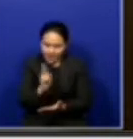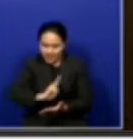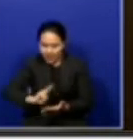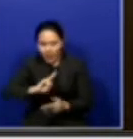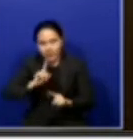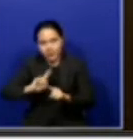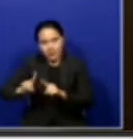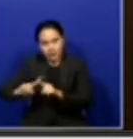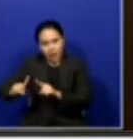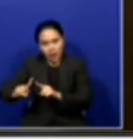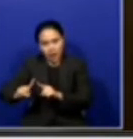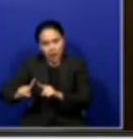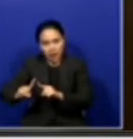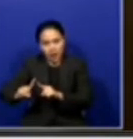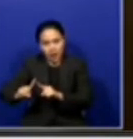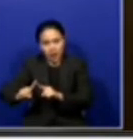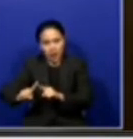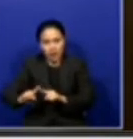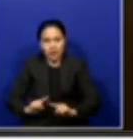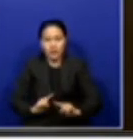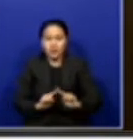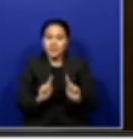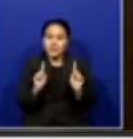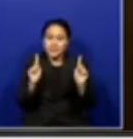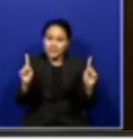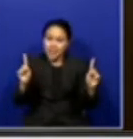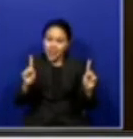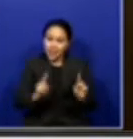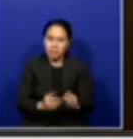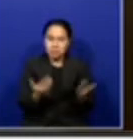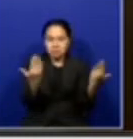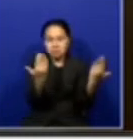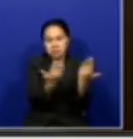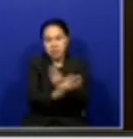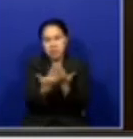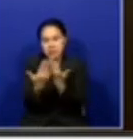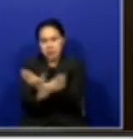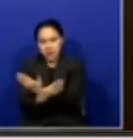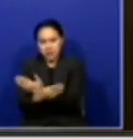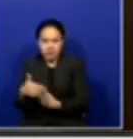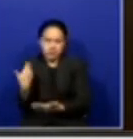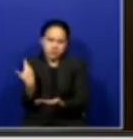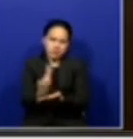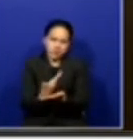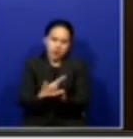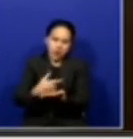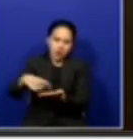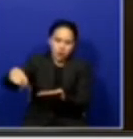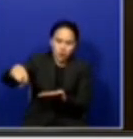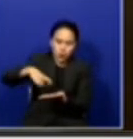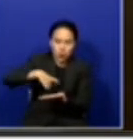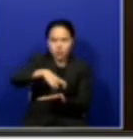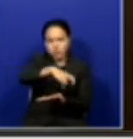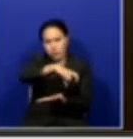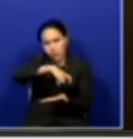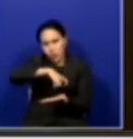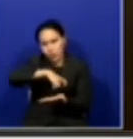แต่ก็มาเปลี่ยนแปลงโอนงบประมาณที่ตัวเองได้จัดทำ